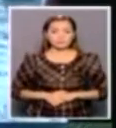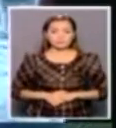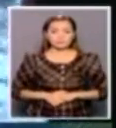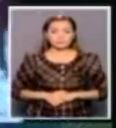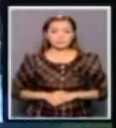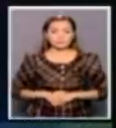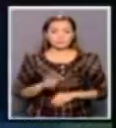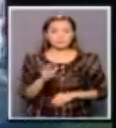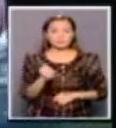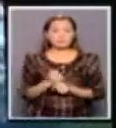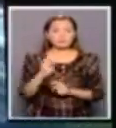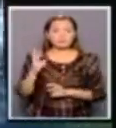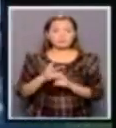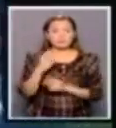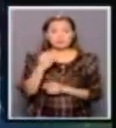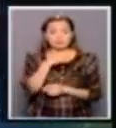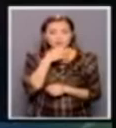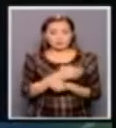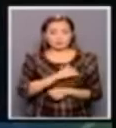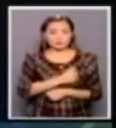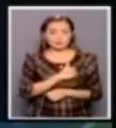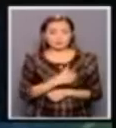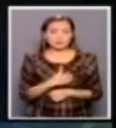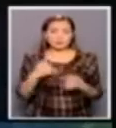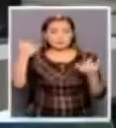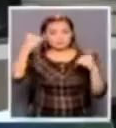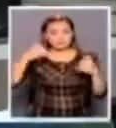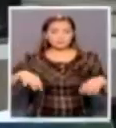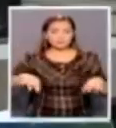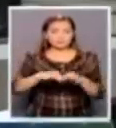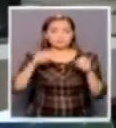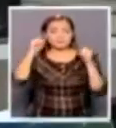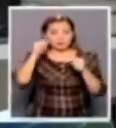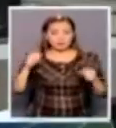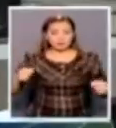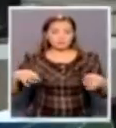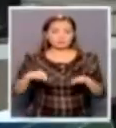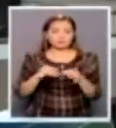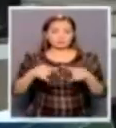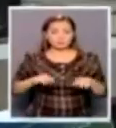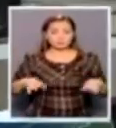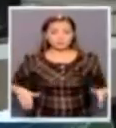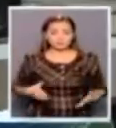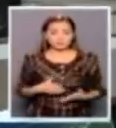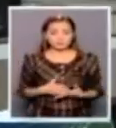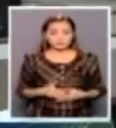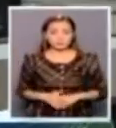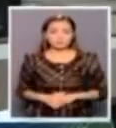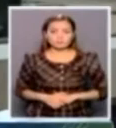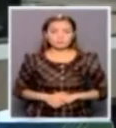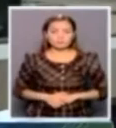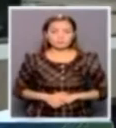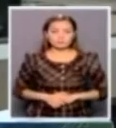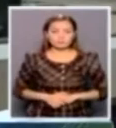ol Құрманғазы өндірістік кооперативі асыл тұқымды Еділбай қойын өсіреді көп жылдан бері. Сонымен